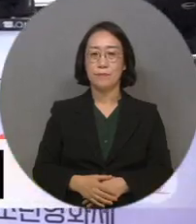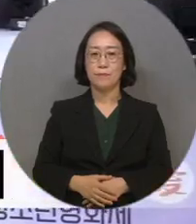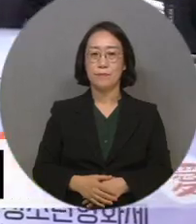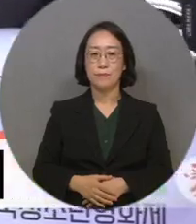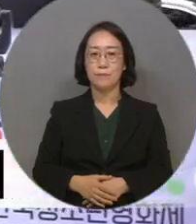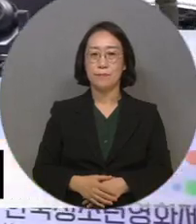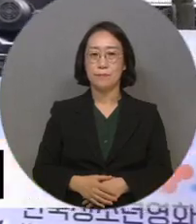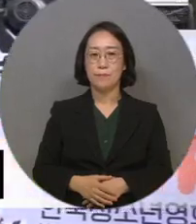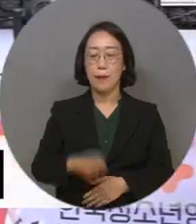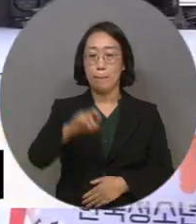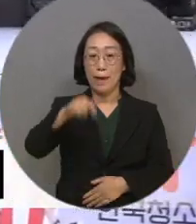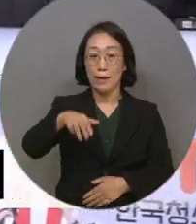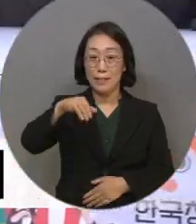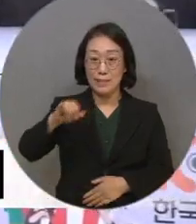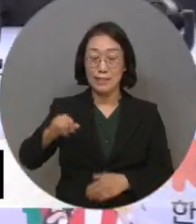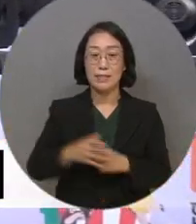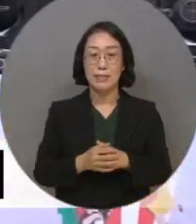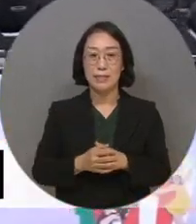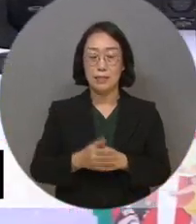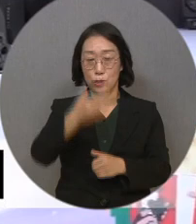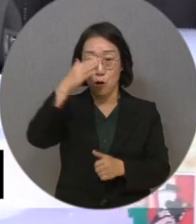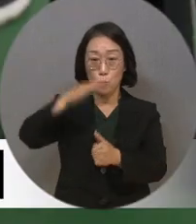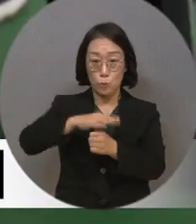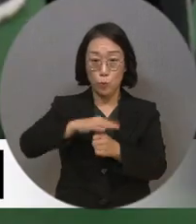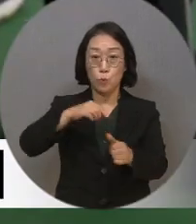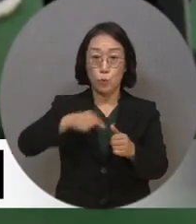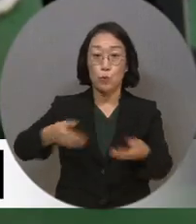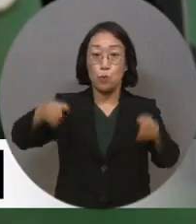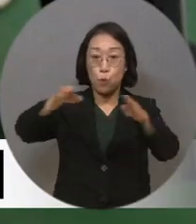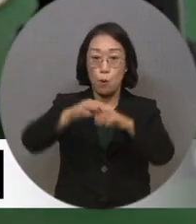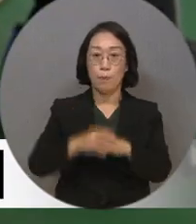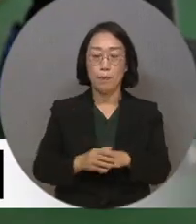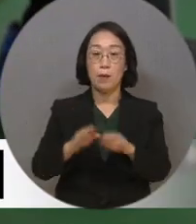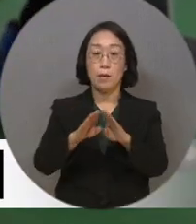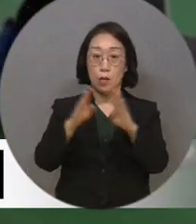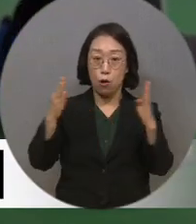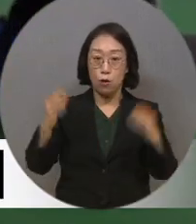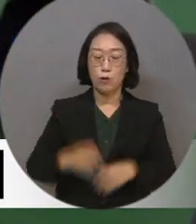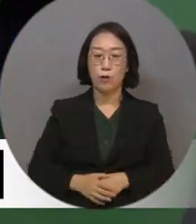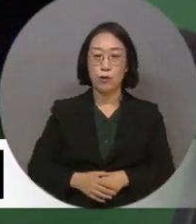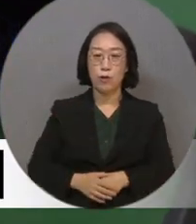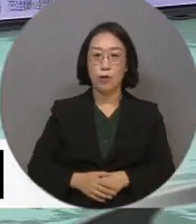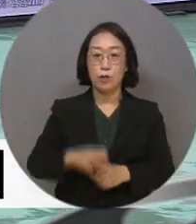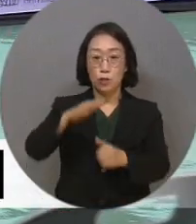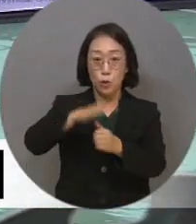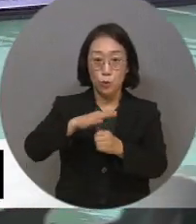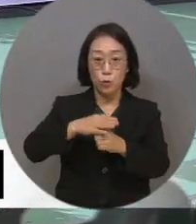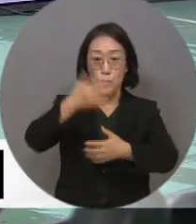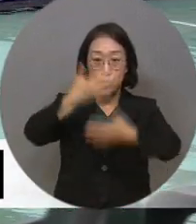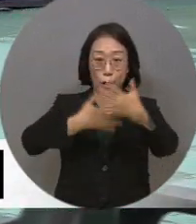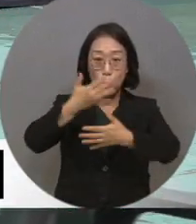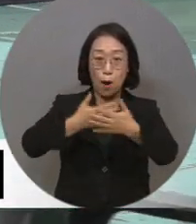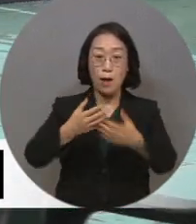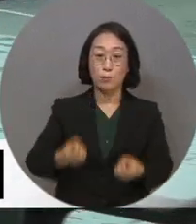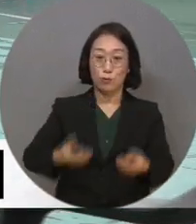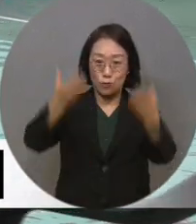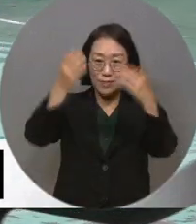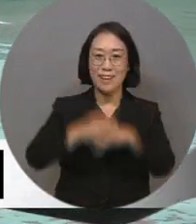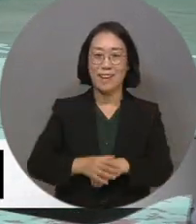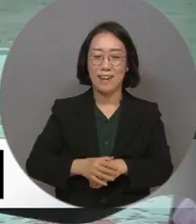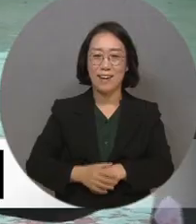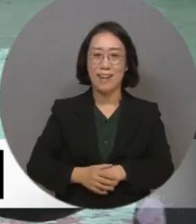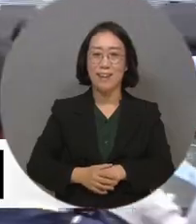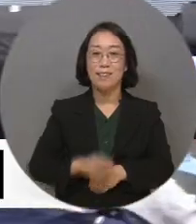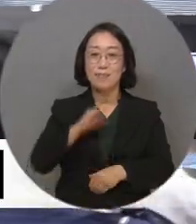사단법인 맥지 청소년사회교육원이 주최하는 제25회 한국청소년영화제의 기념행사가 창의 없는 방에도 달이 뜨는